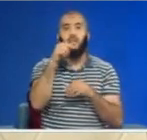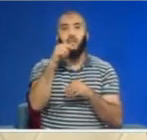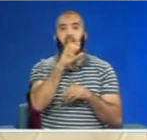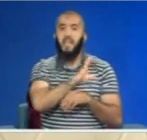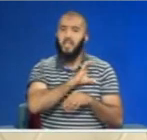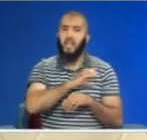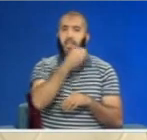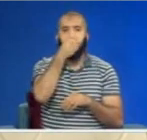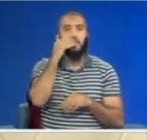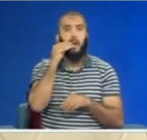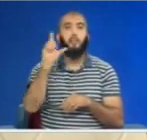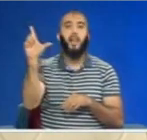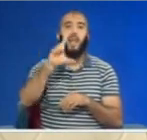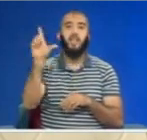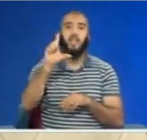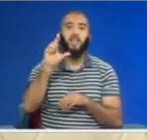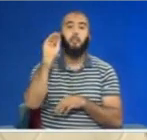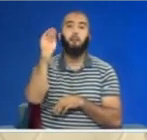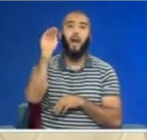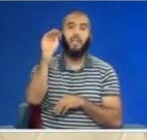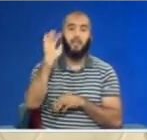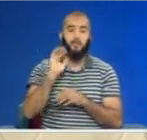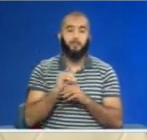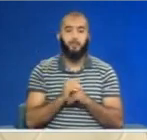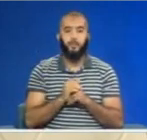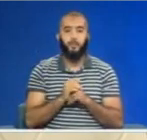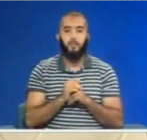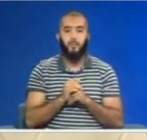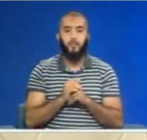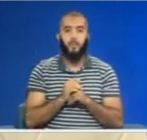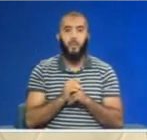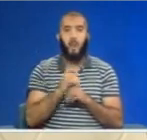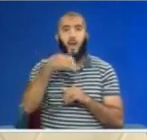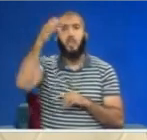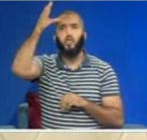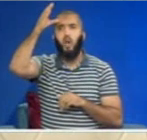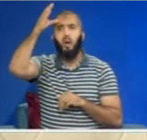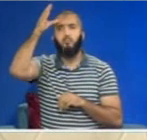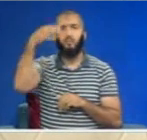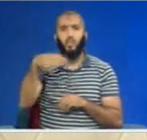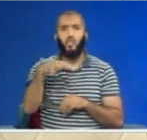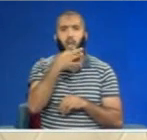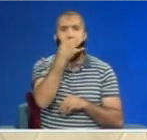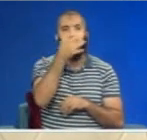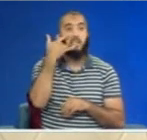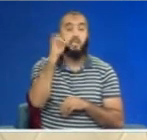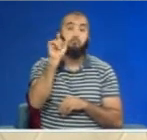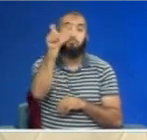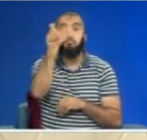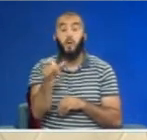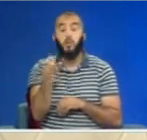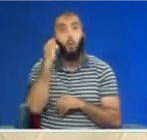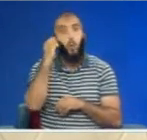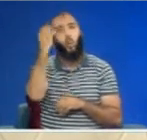الاثنين ويصوم العاشر اللي هو يوم الثلاثاء. العلماء اجتهدوا وقالوا: إذا كان الإنسان سهى